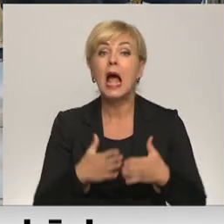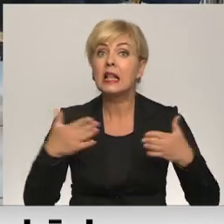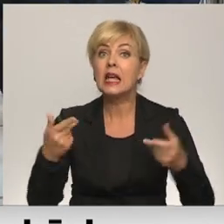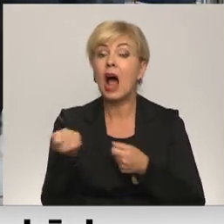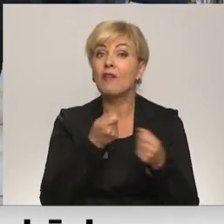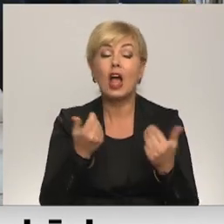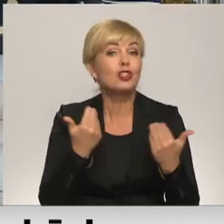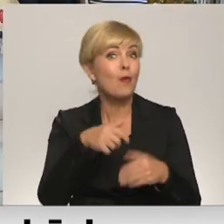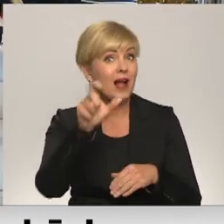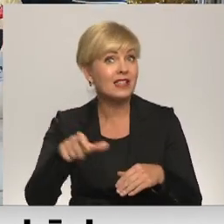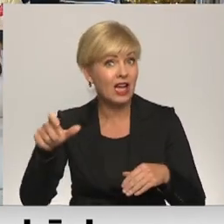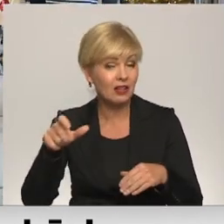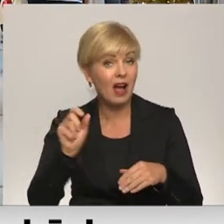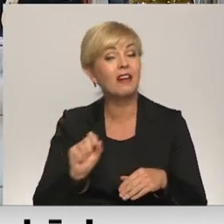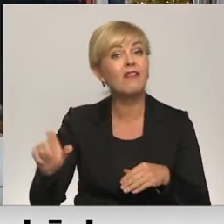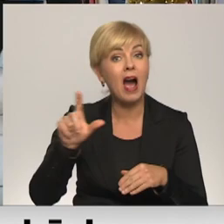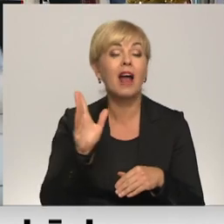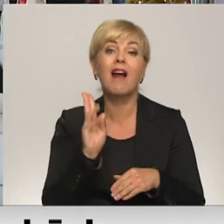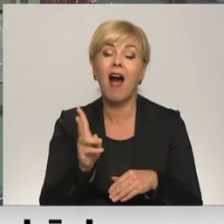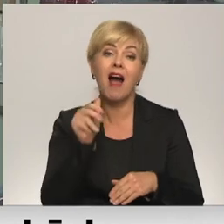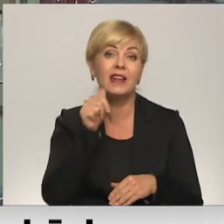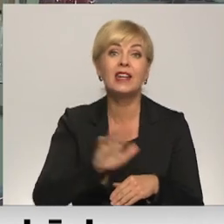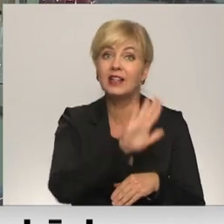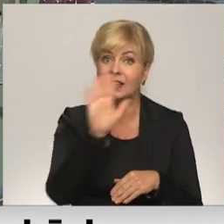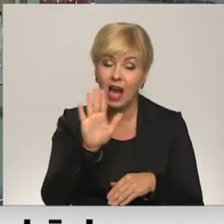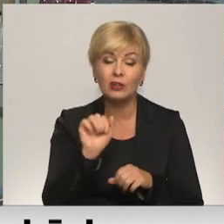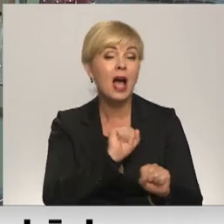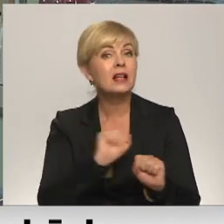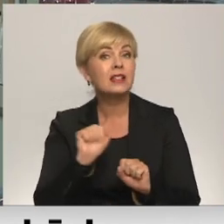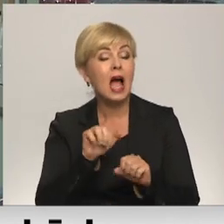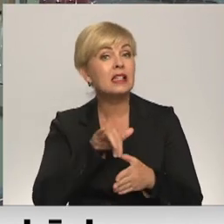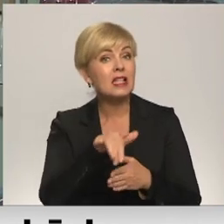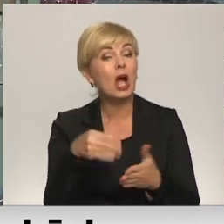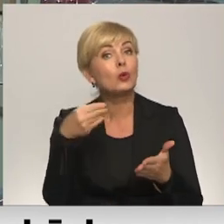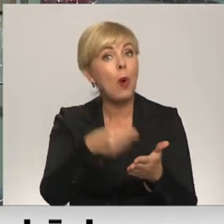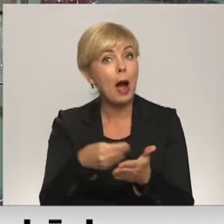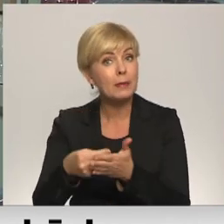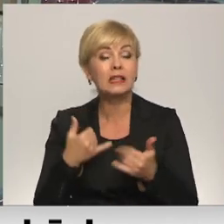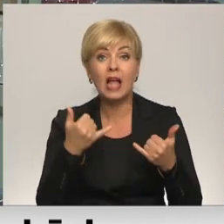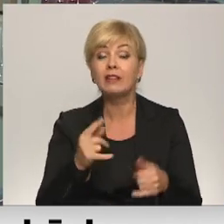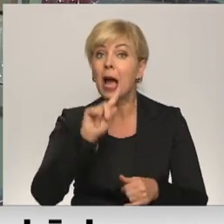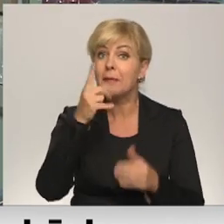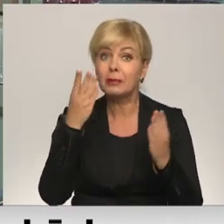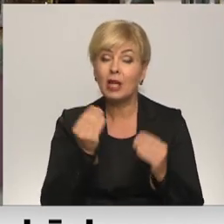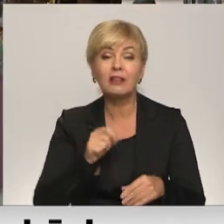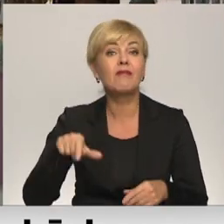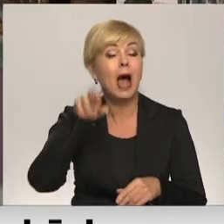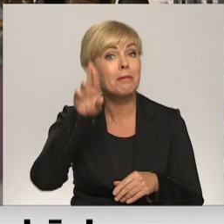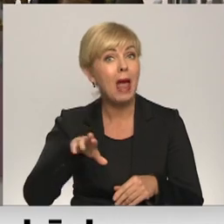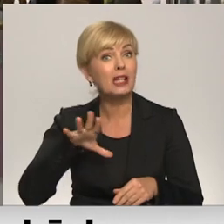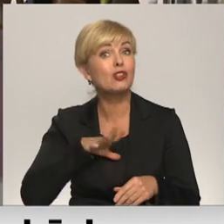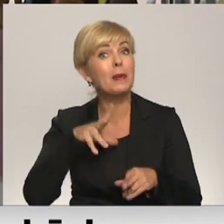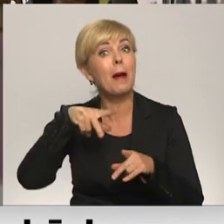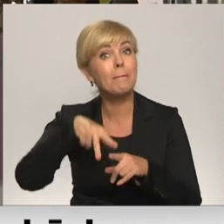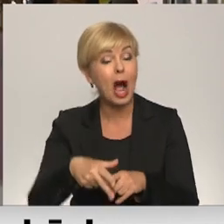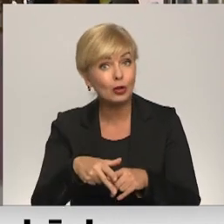Lielveikalos šodien cilvēku ievērojami vairāk kā ikdienā. Daudzus teica iegādāties dāvanas. Šodien ir pirmā diena pēc vairāku mēnešu pārtraukuma,